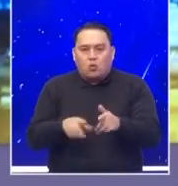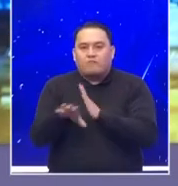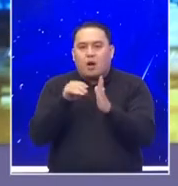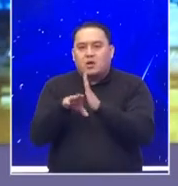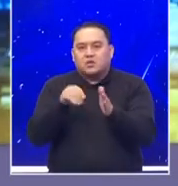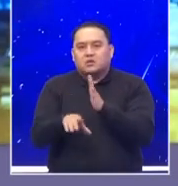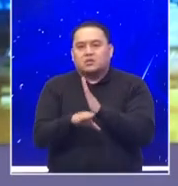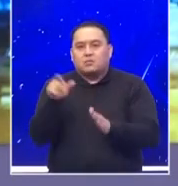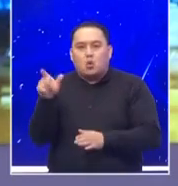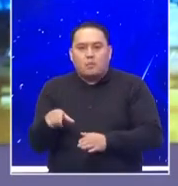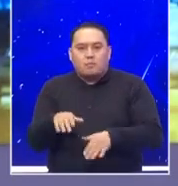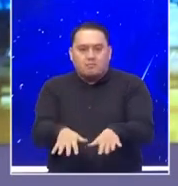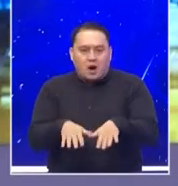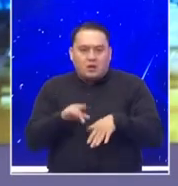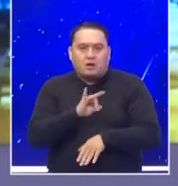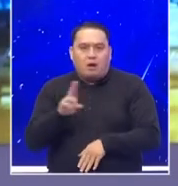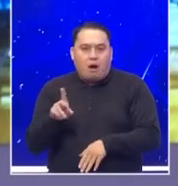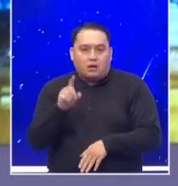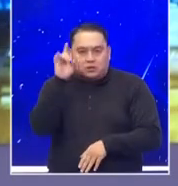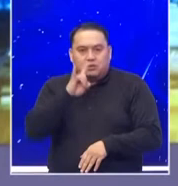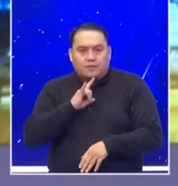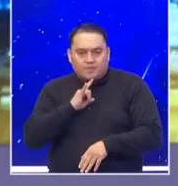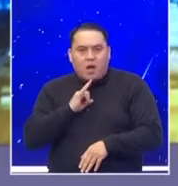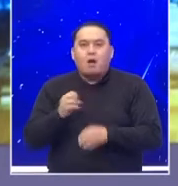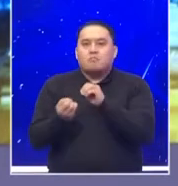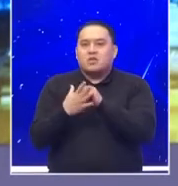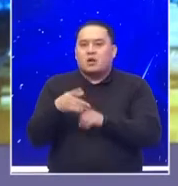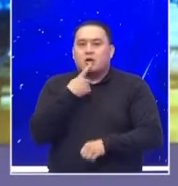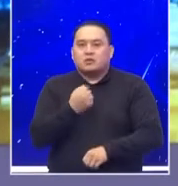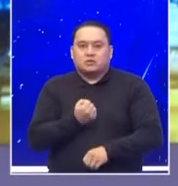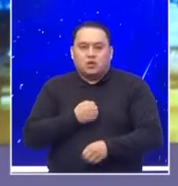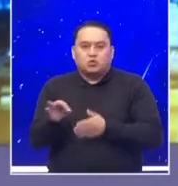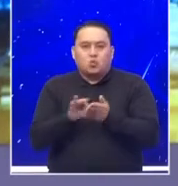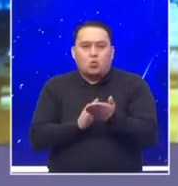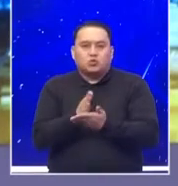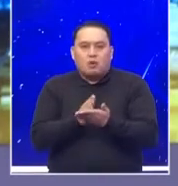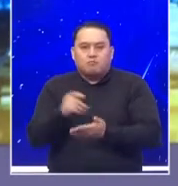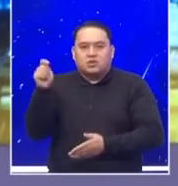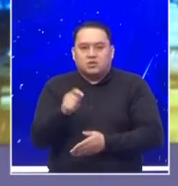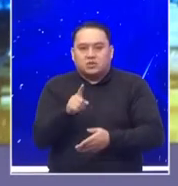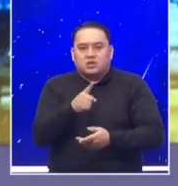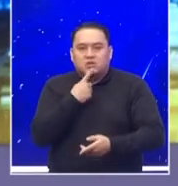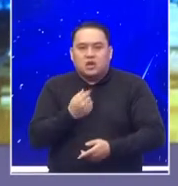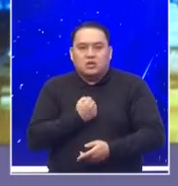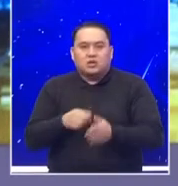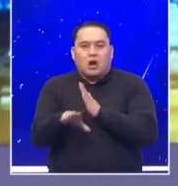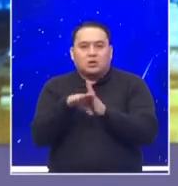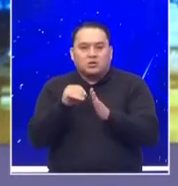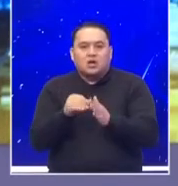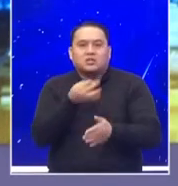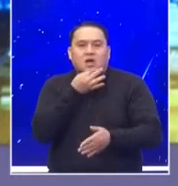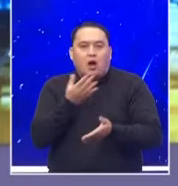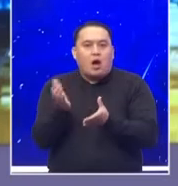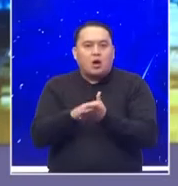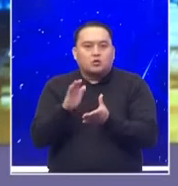депутата мажилиса парламента республики казахстан около 15 солдат срочной службы посетили избирательный пункт где заранее